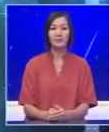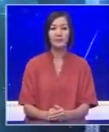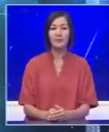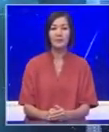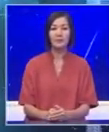область